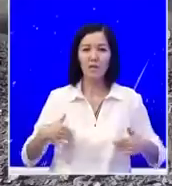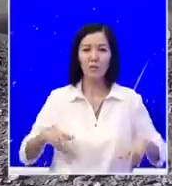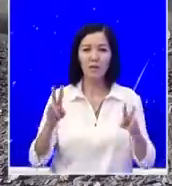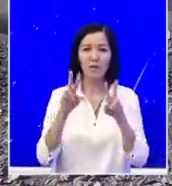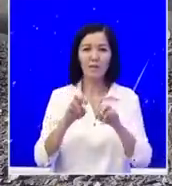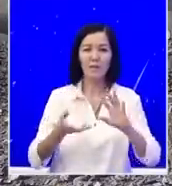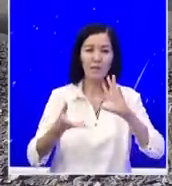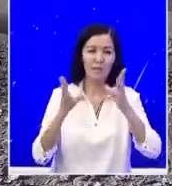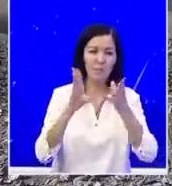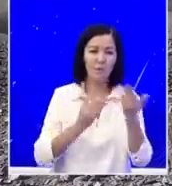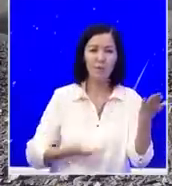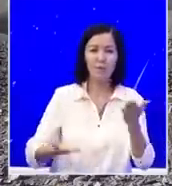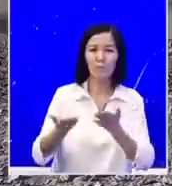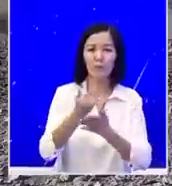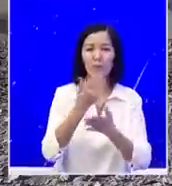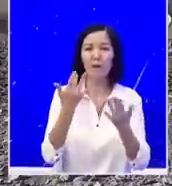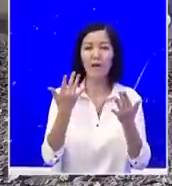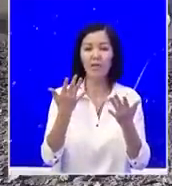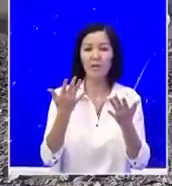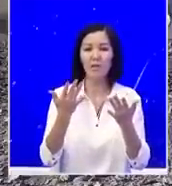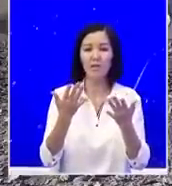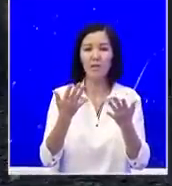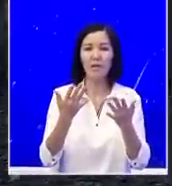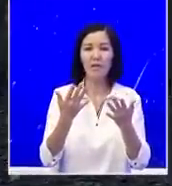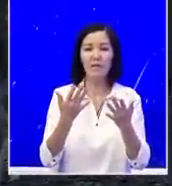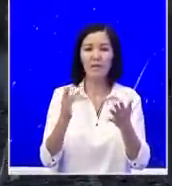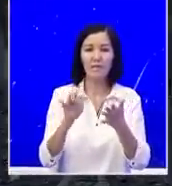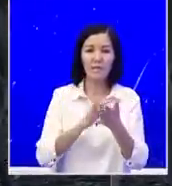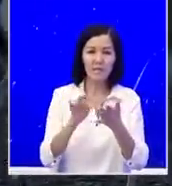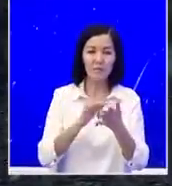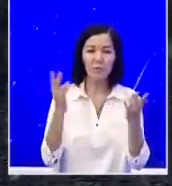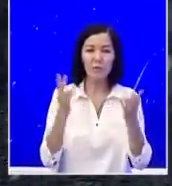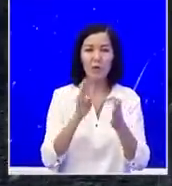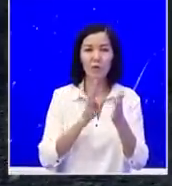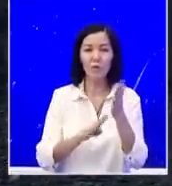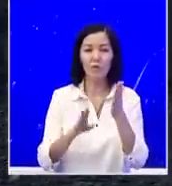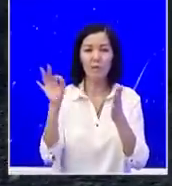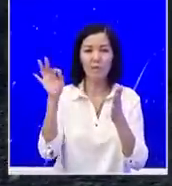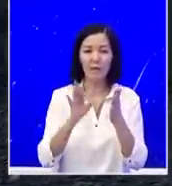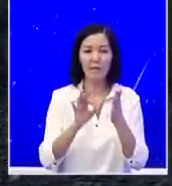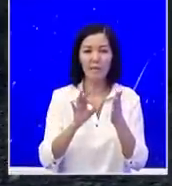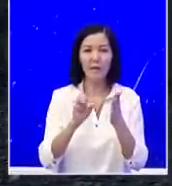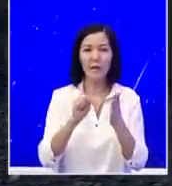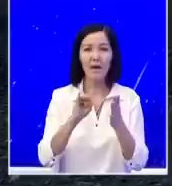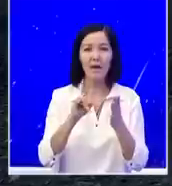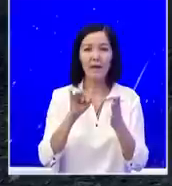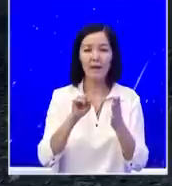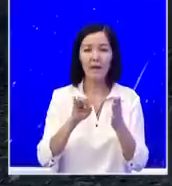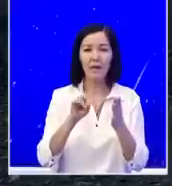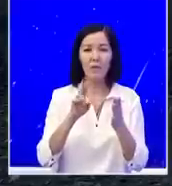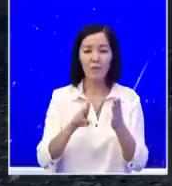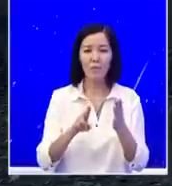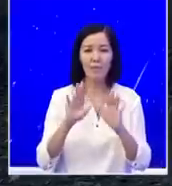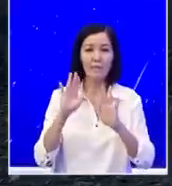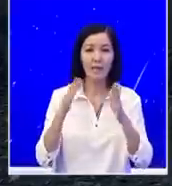емес. Өйткені олардың елдегі ең көп тараған жері. Мәселен, құланның 90%-ын астамы осы айғайғымен аты шыққан